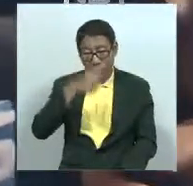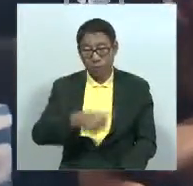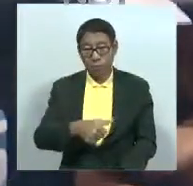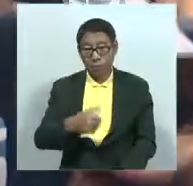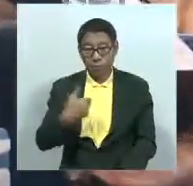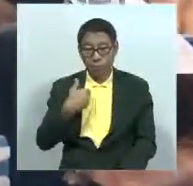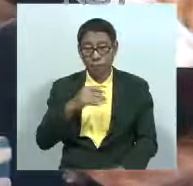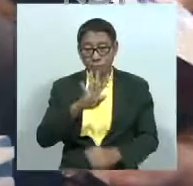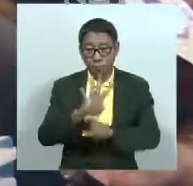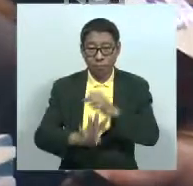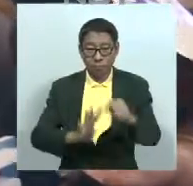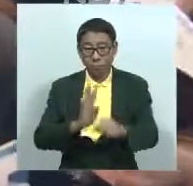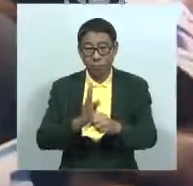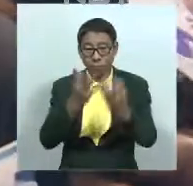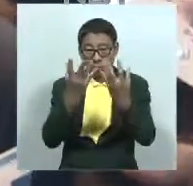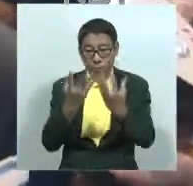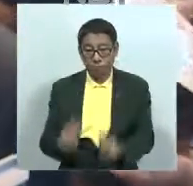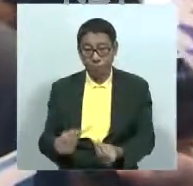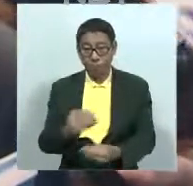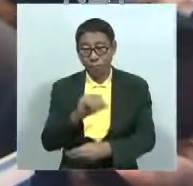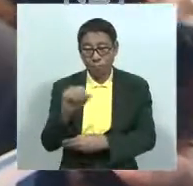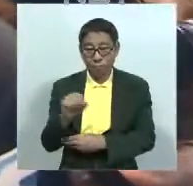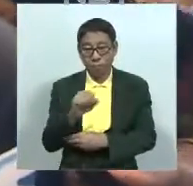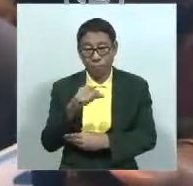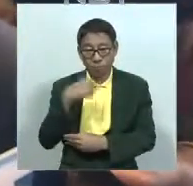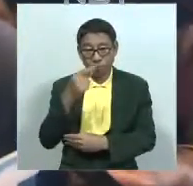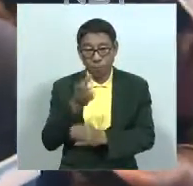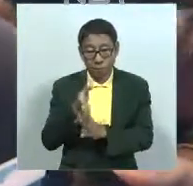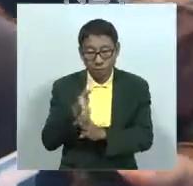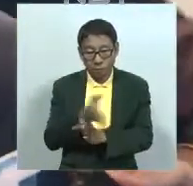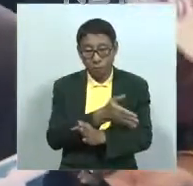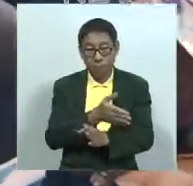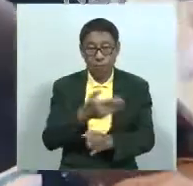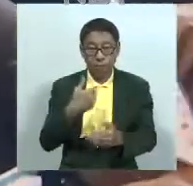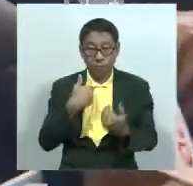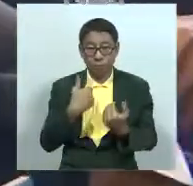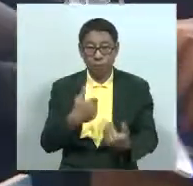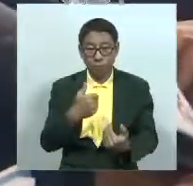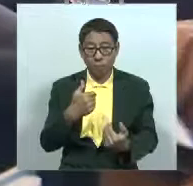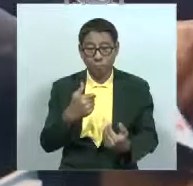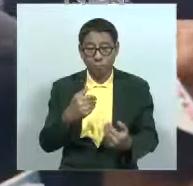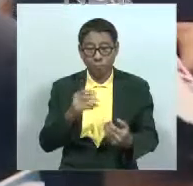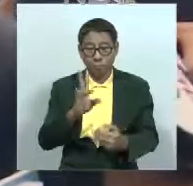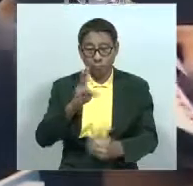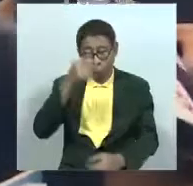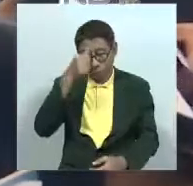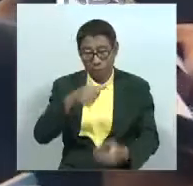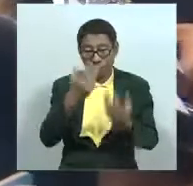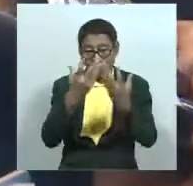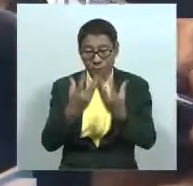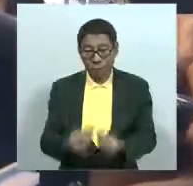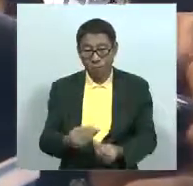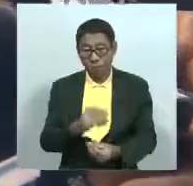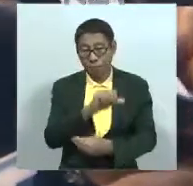วาระ4ปีนี่เรายุบสภาซะก่อนเพราะว่าพูดเอาไว้ก่อนว่าจะอยู่ไม่ครบก็เลยชวนจะครบ7วันก็เลยยุบสภาต